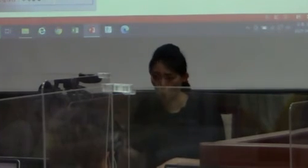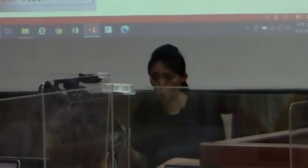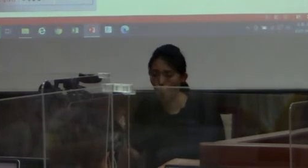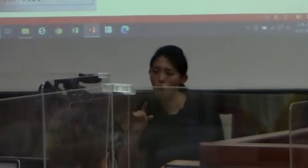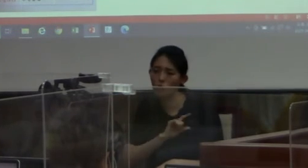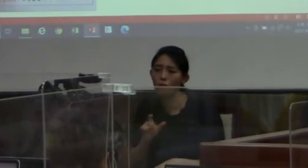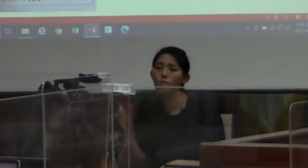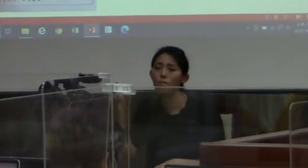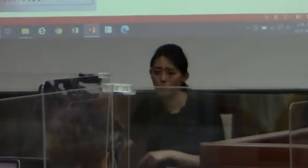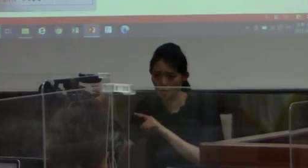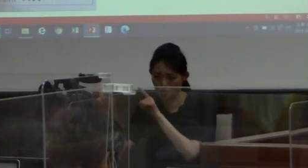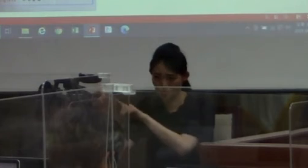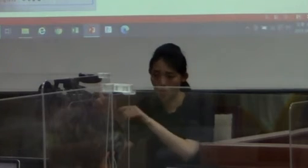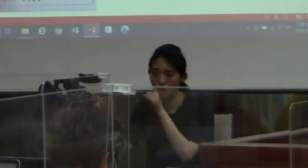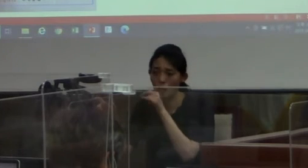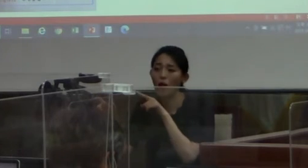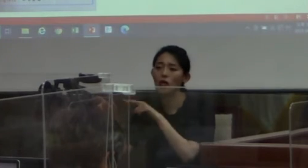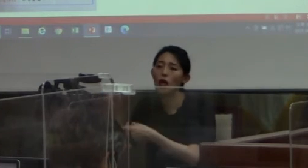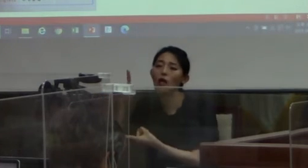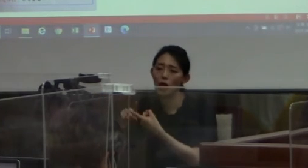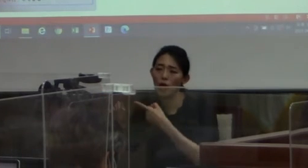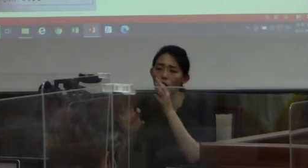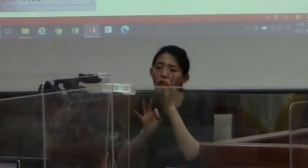이것이 실수다. 이런